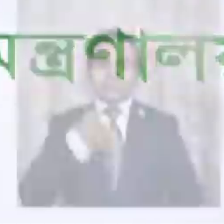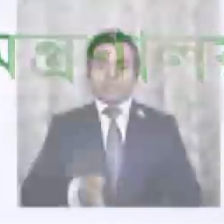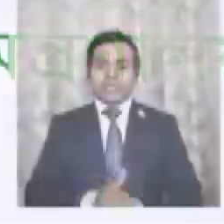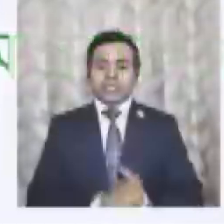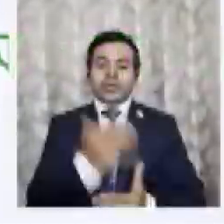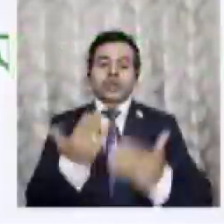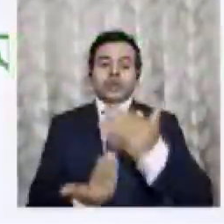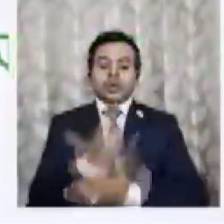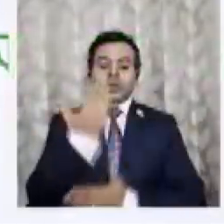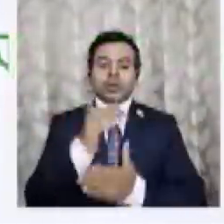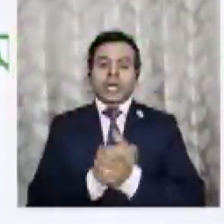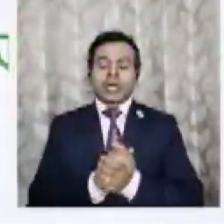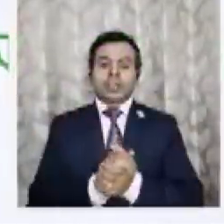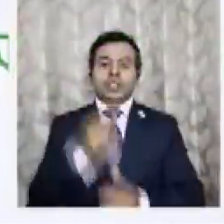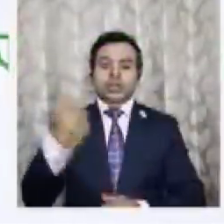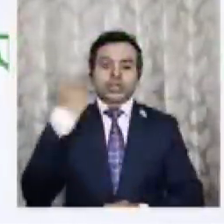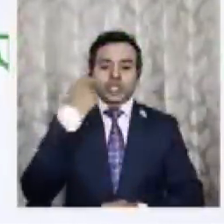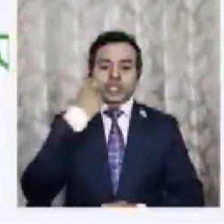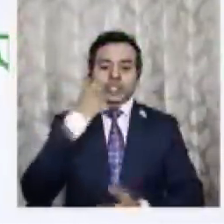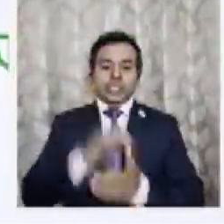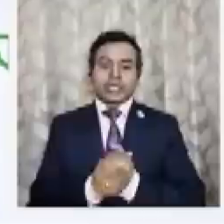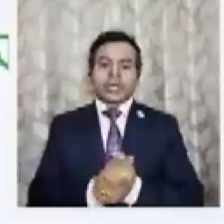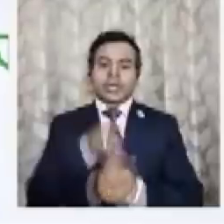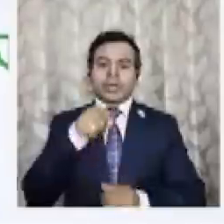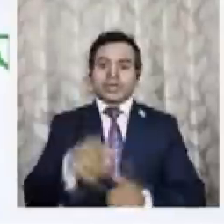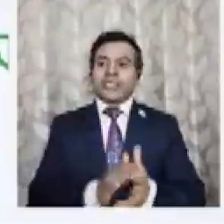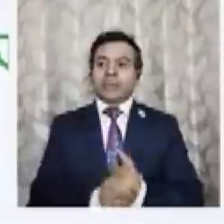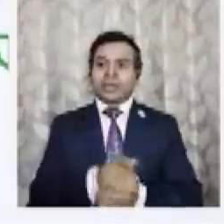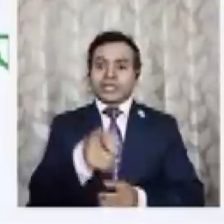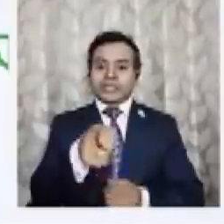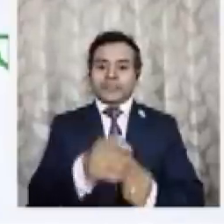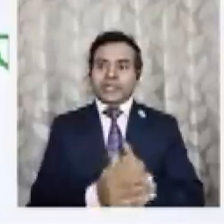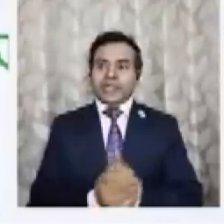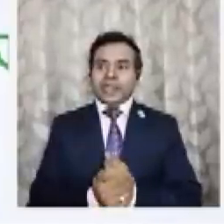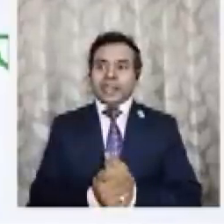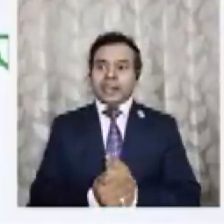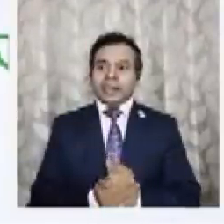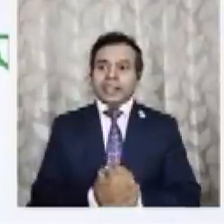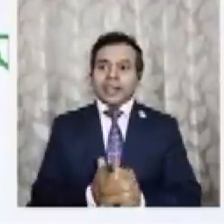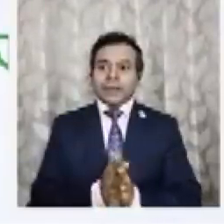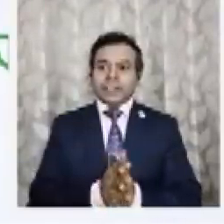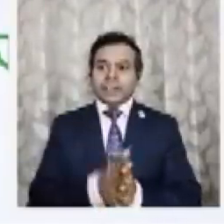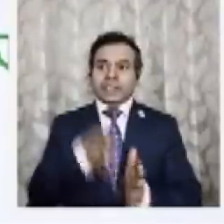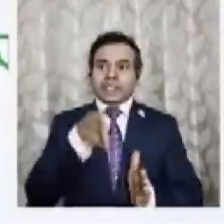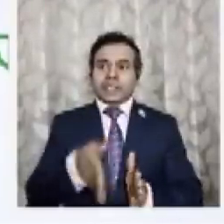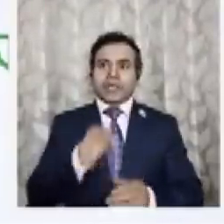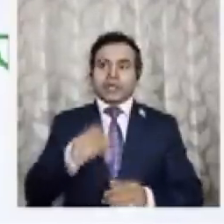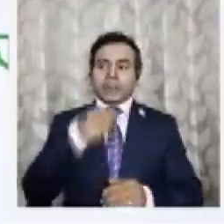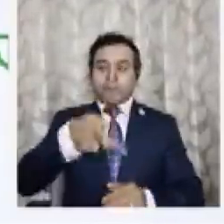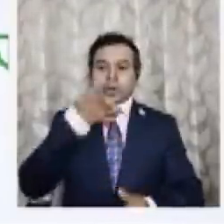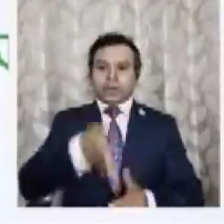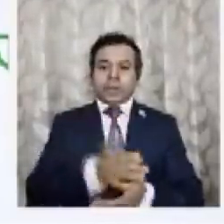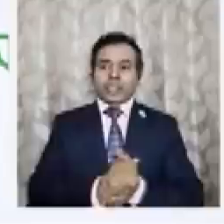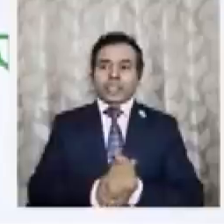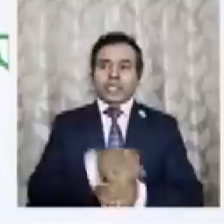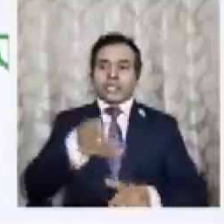আমরা তথ্যর দিকে আসি। আজকে নতুন আরেকটি সরকারি ল্যাবরেটরি সংযুক্ত হয়েছে, শহীদ তাজউদ্দিন আহমেদ